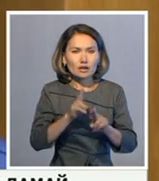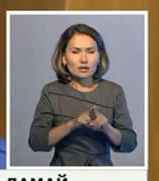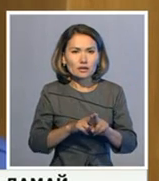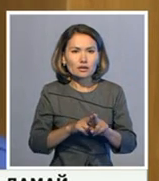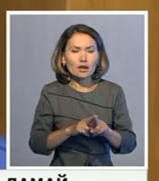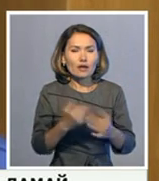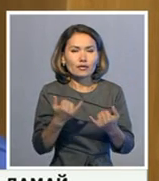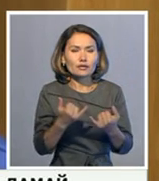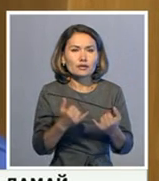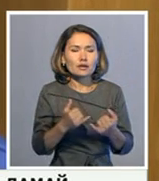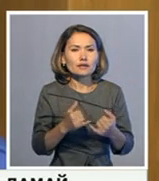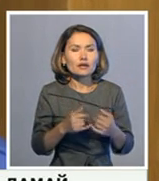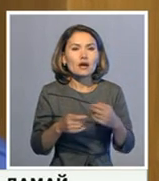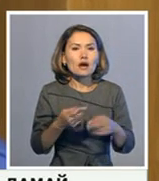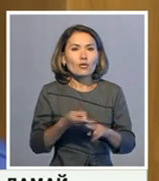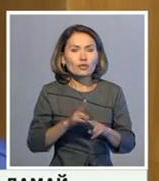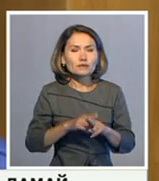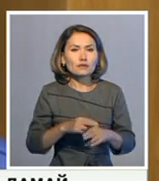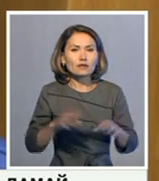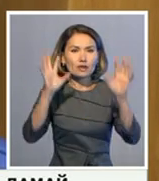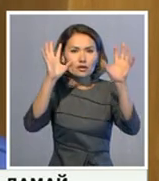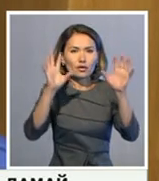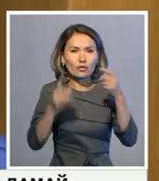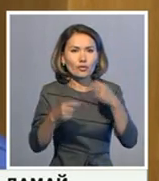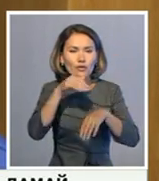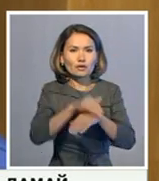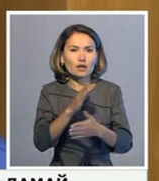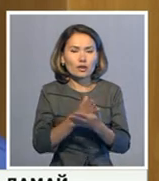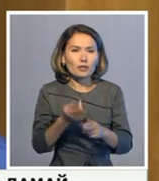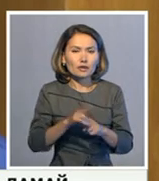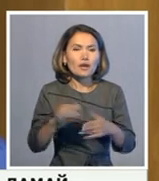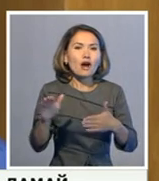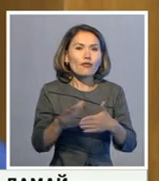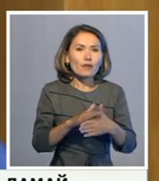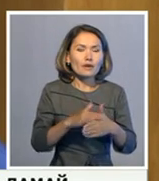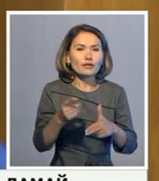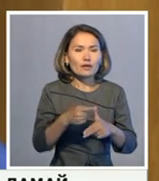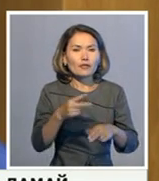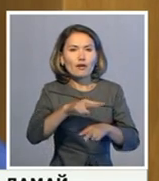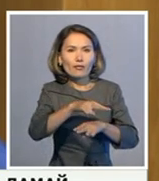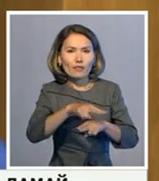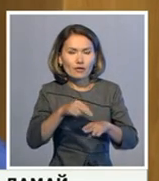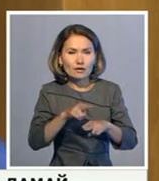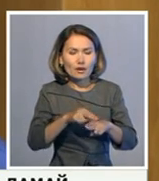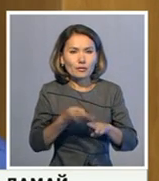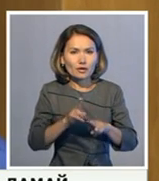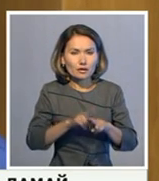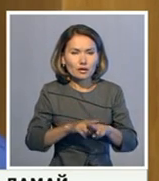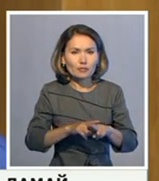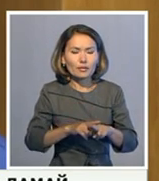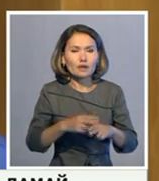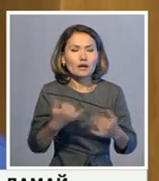сөзбен балағаттаған. Қазіргі уақытта әкімшілік қамауға алынғандардың аты жөндері анықталуда және мейрамханада орын алған үш